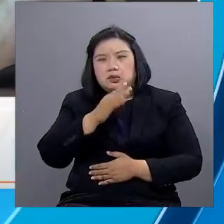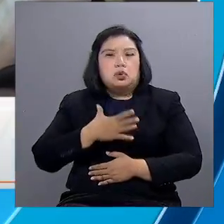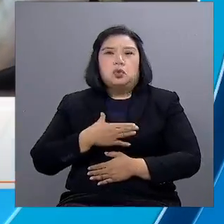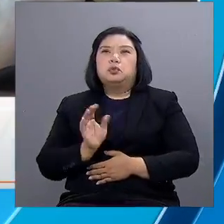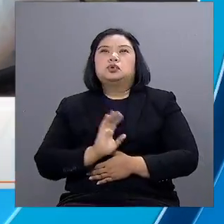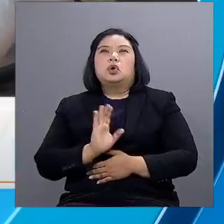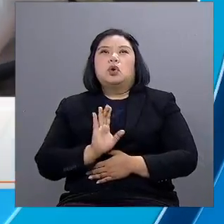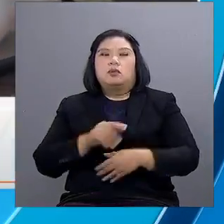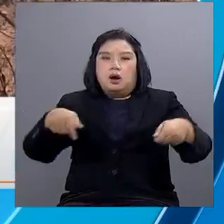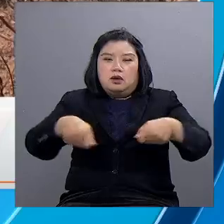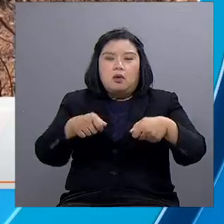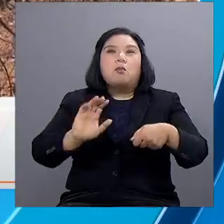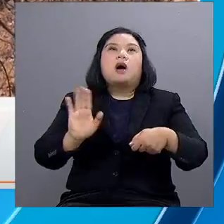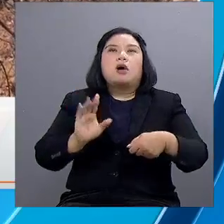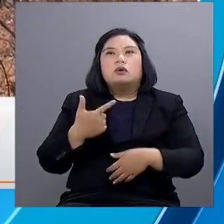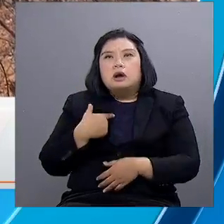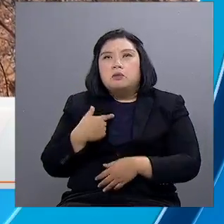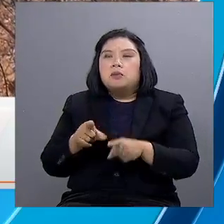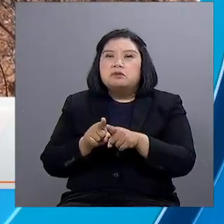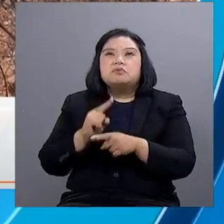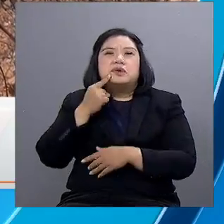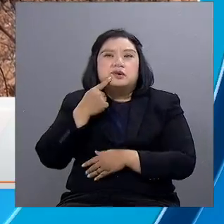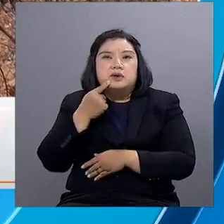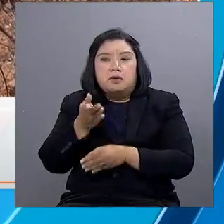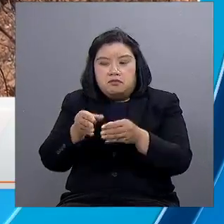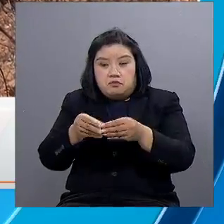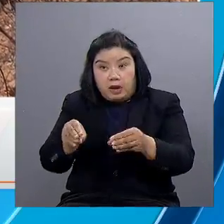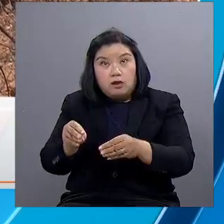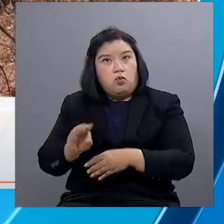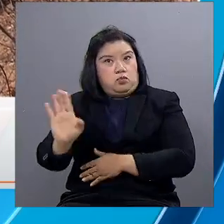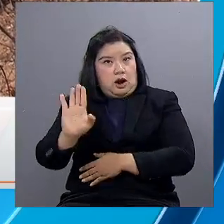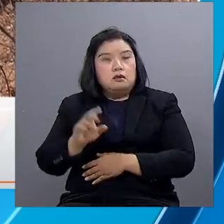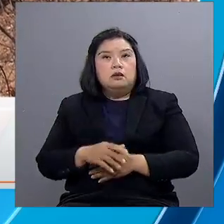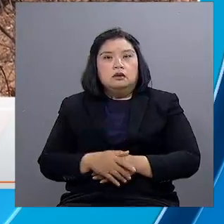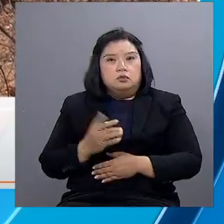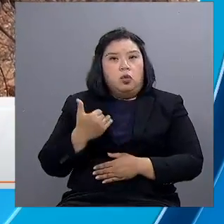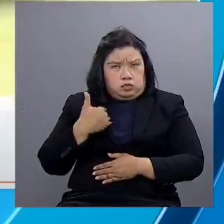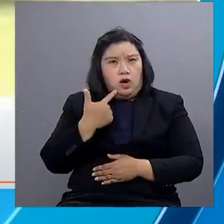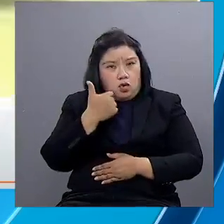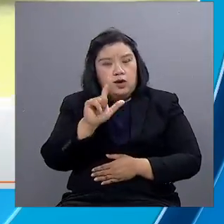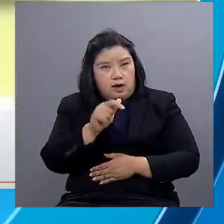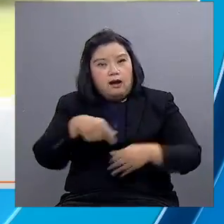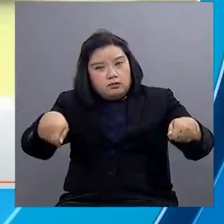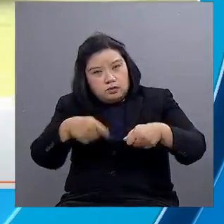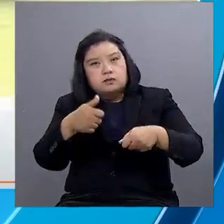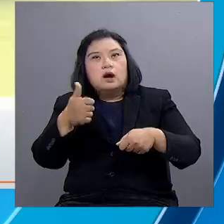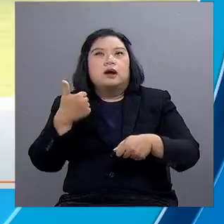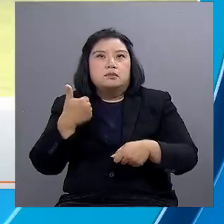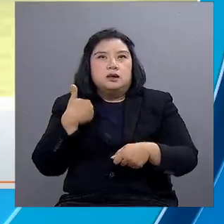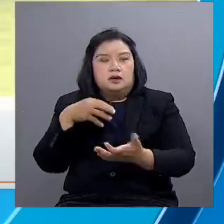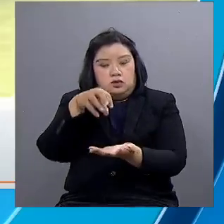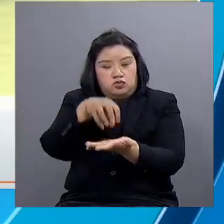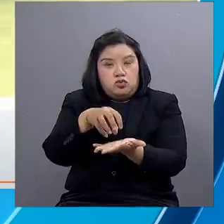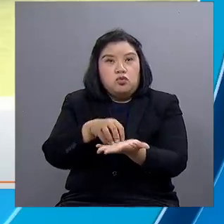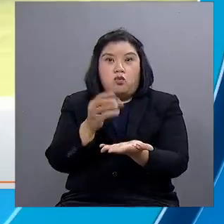ารเอาไปทำเป็นไข่เค็มแต่จะบอกว่าเคยลองเอาไข่เป็ดมาทำอาหารนะโหอร่อยมากๆเลยว่าทอดเป็นไข่ดาวมันก็จะลูกใหญ ่